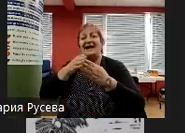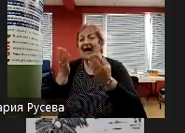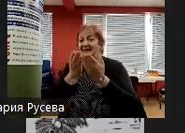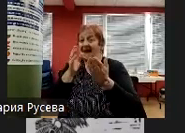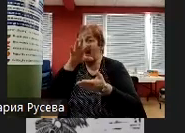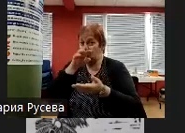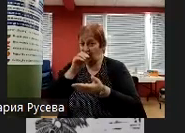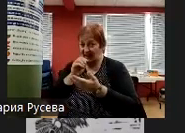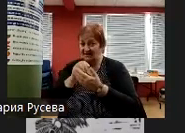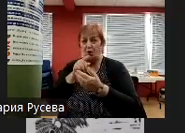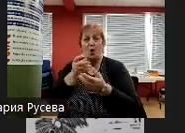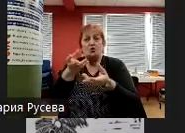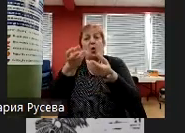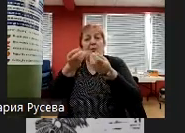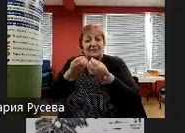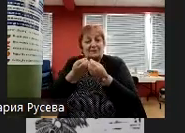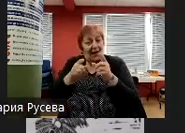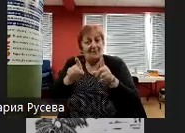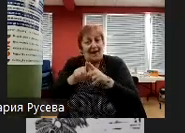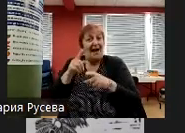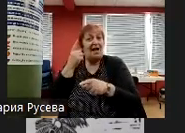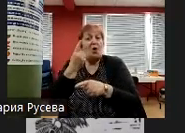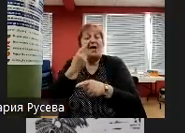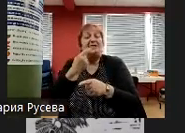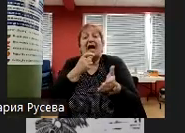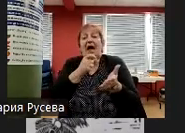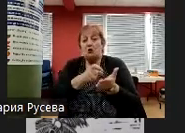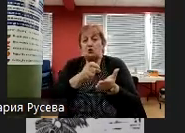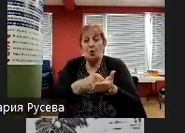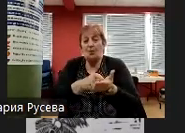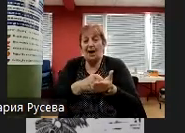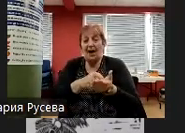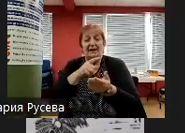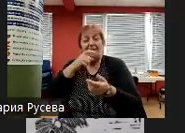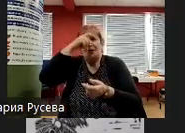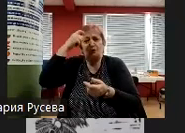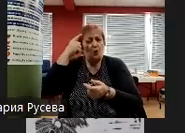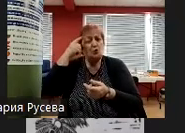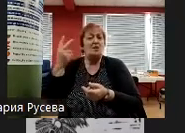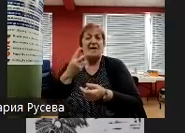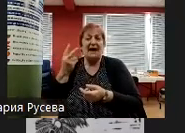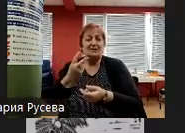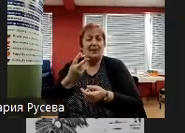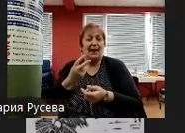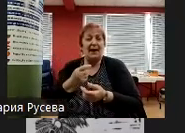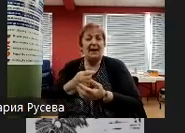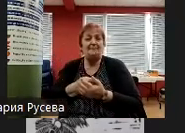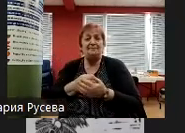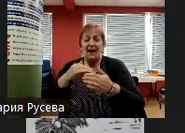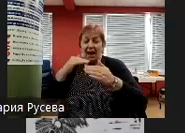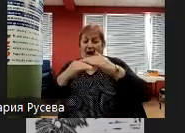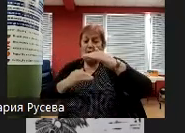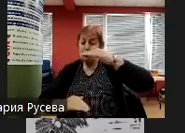го възприема като една дума и му е трудно да разбере.